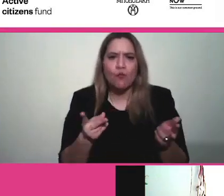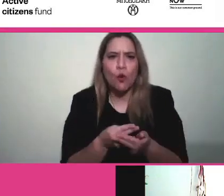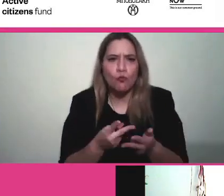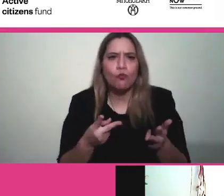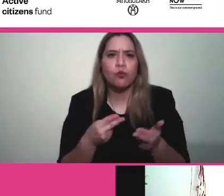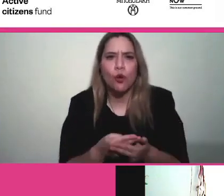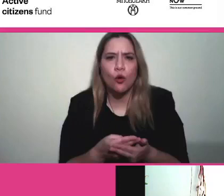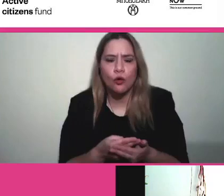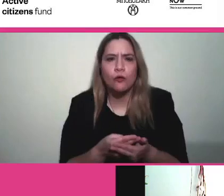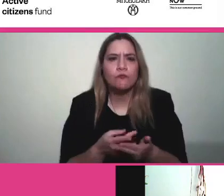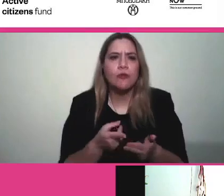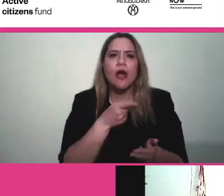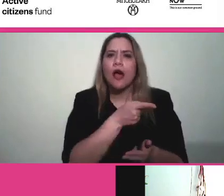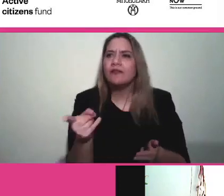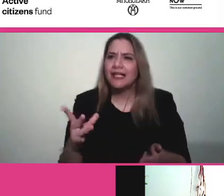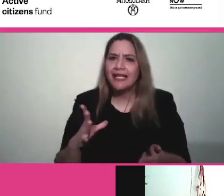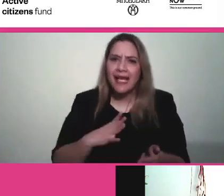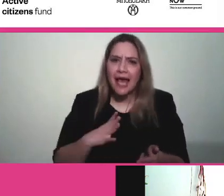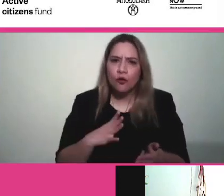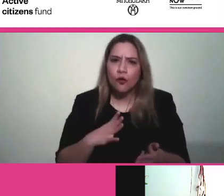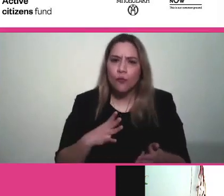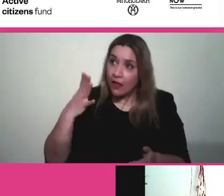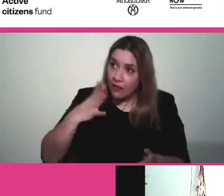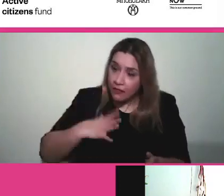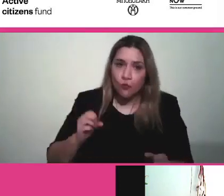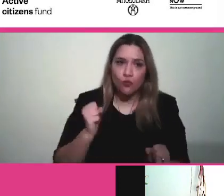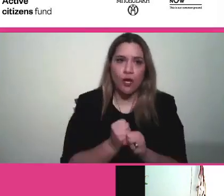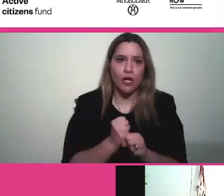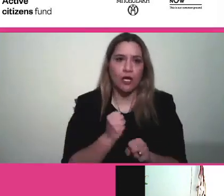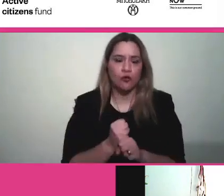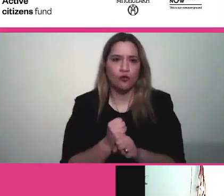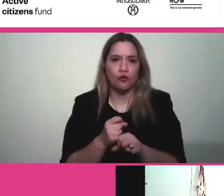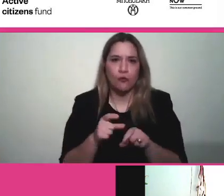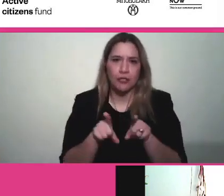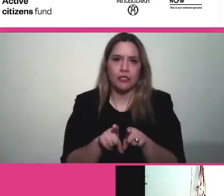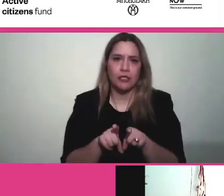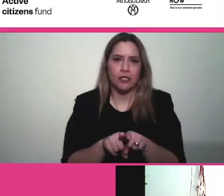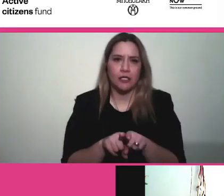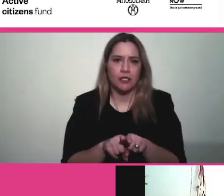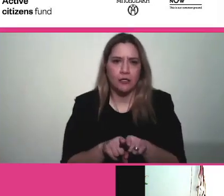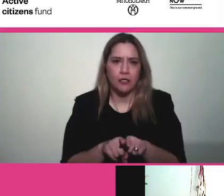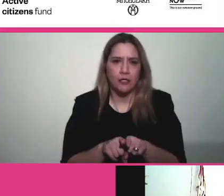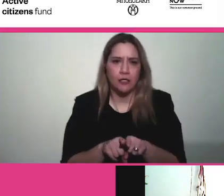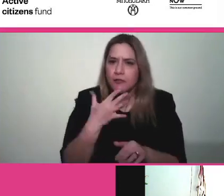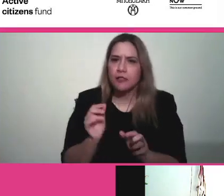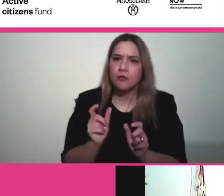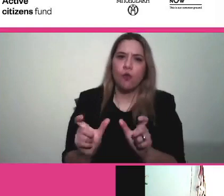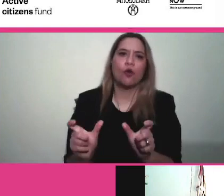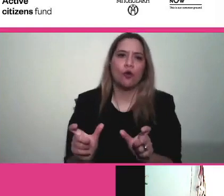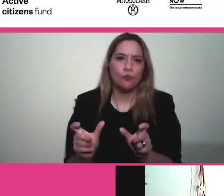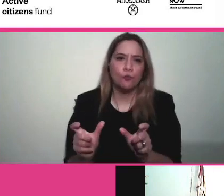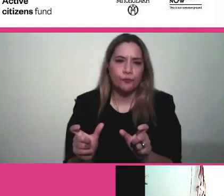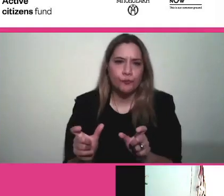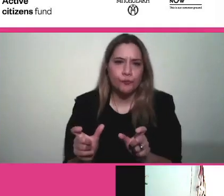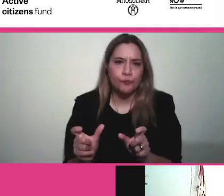ανθρώπους που θέλουν να εργαστούν και να δουλέψουν μαζί μας. Και όλο αυτό